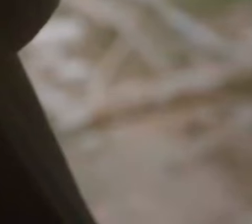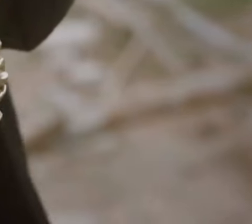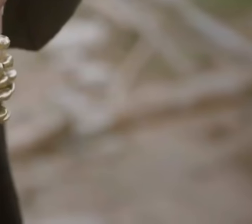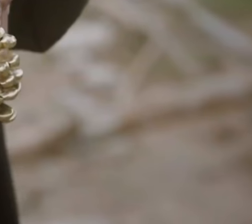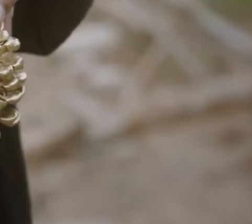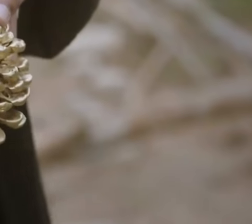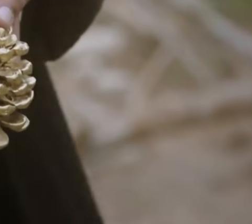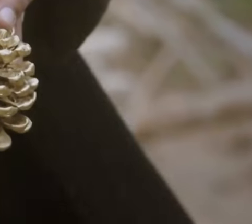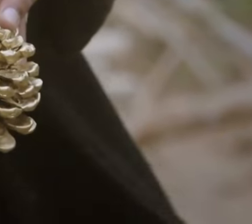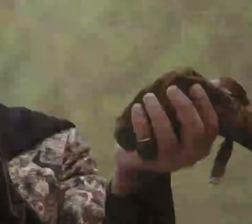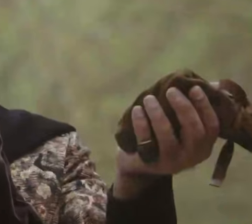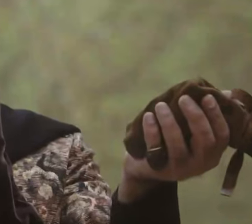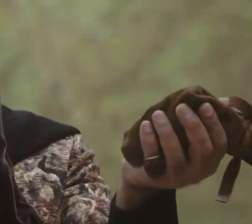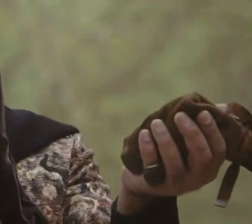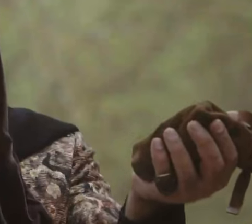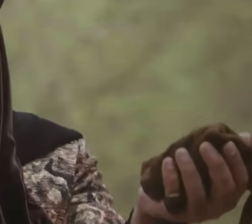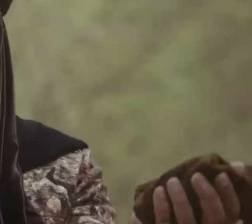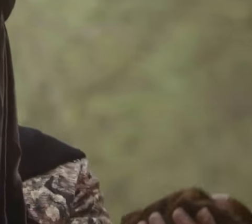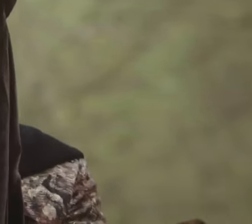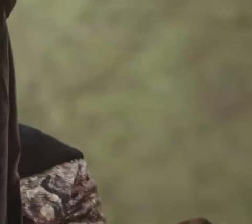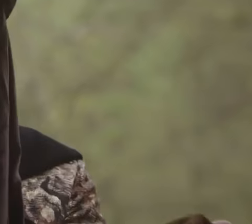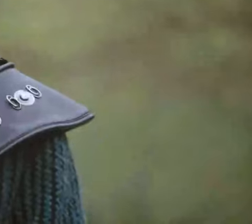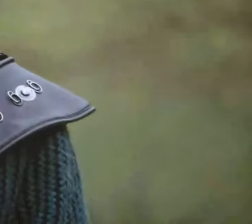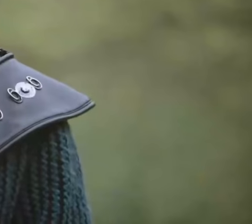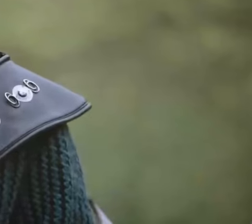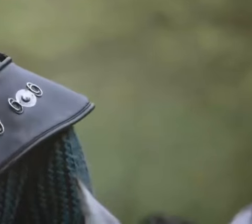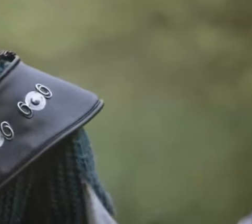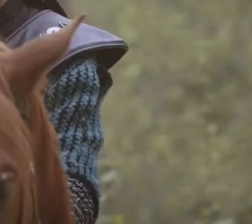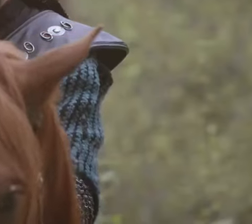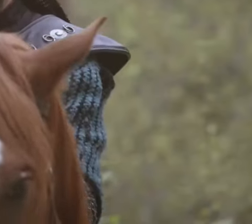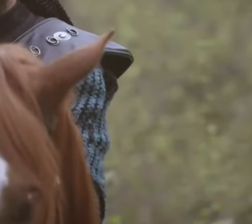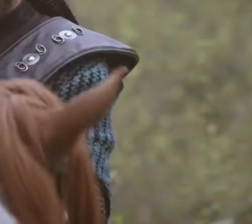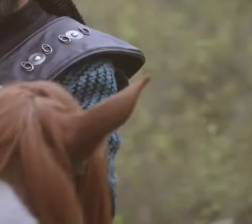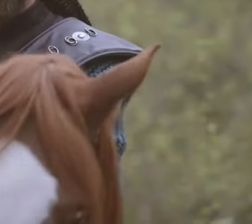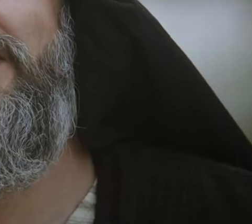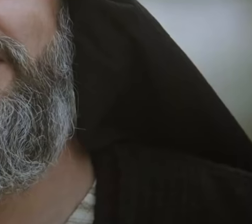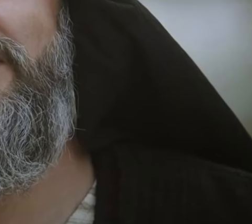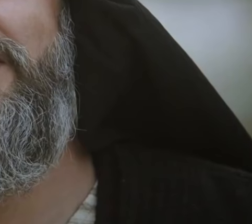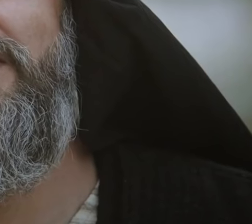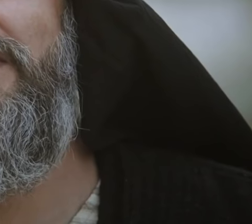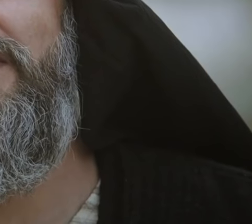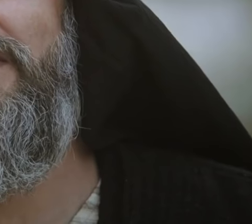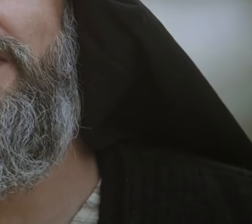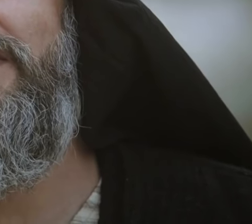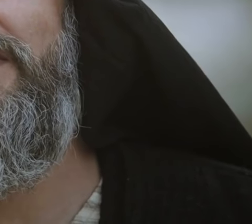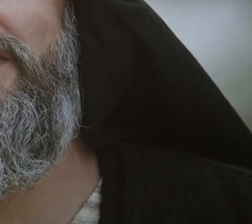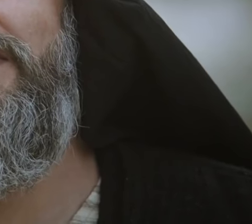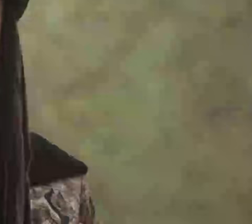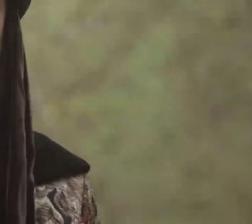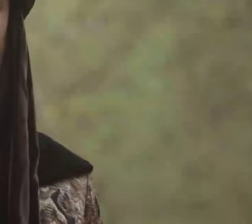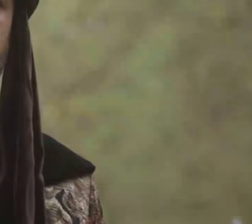Yunus'un elindeki kozalak altına dönüştü. Sultan ile geride duran askerleri şaşkın şaşkın bakıyorlar.